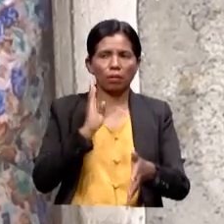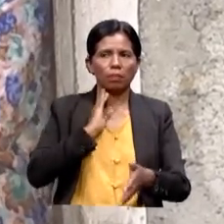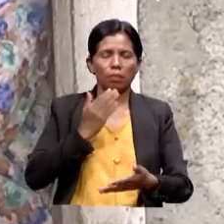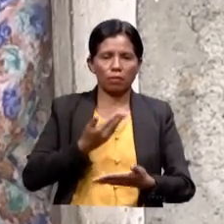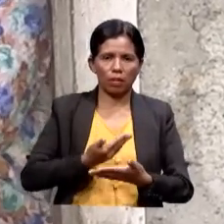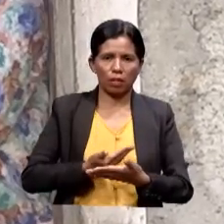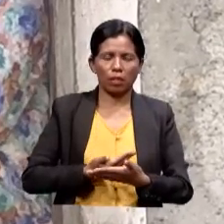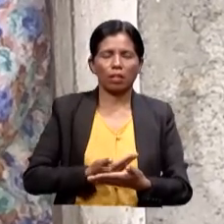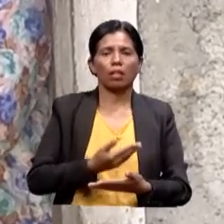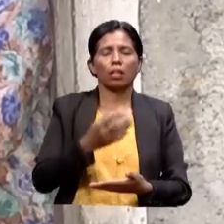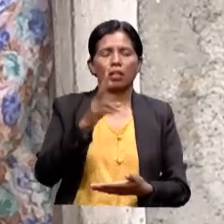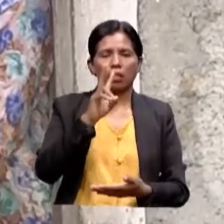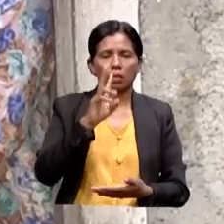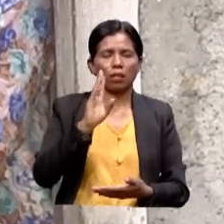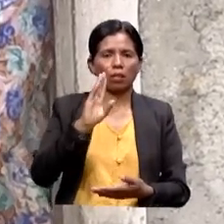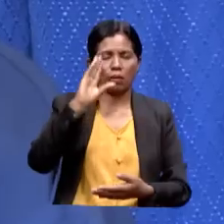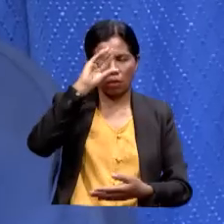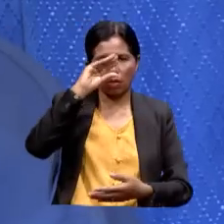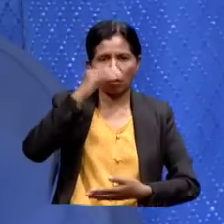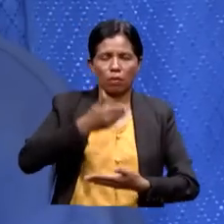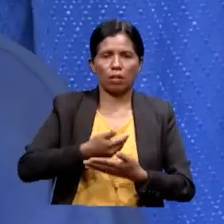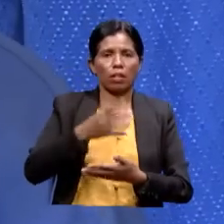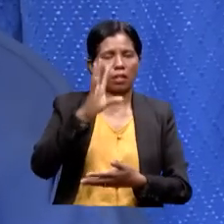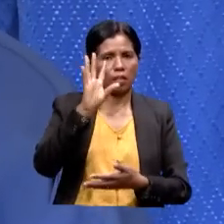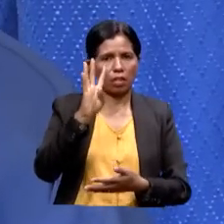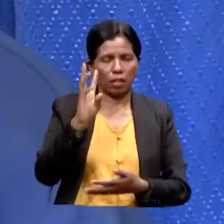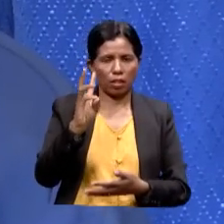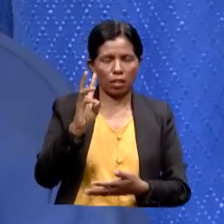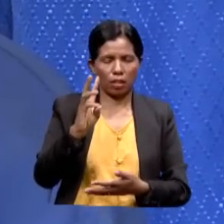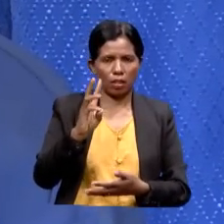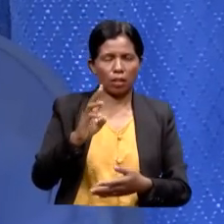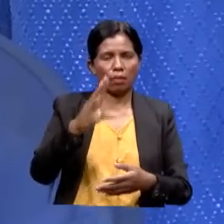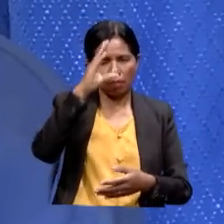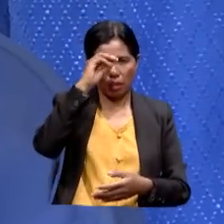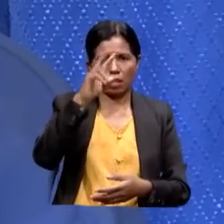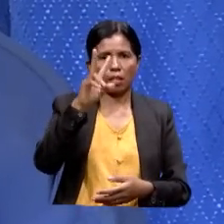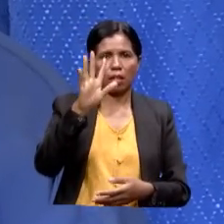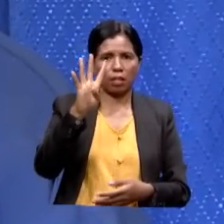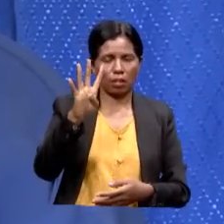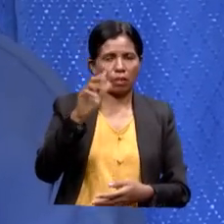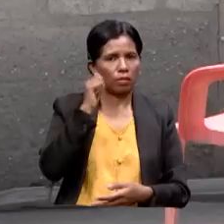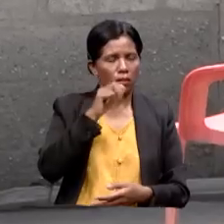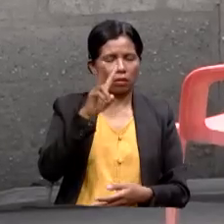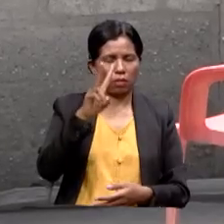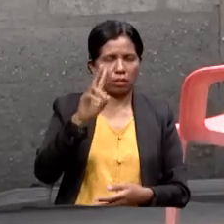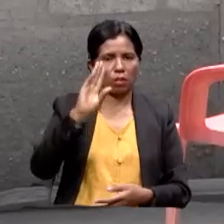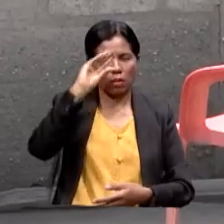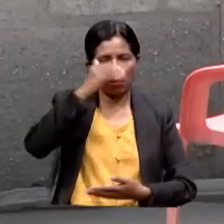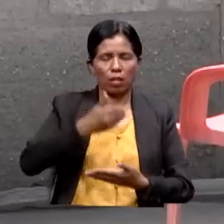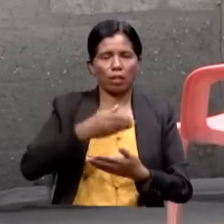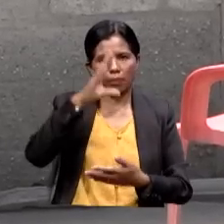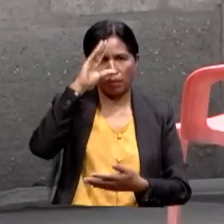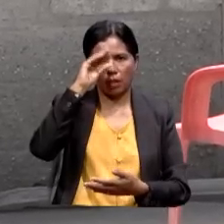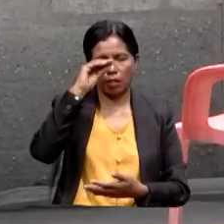inen mane na inhat no feto na inrua mai be o mane na inhat aman maromak bolu